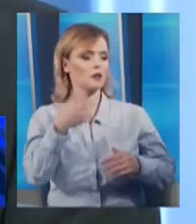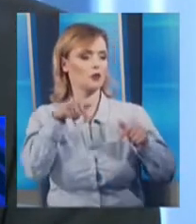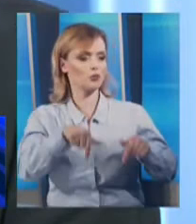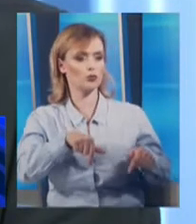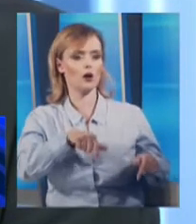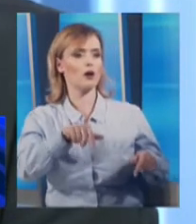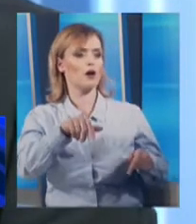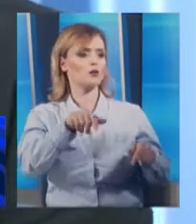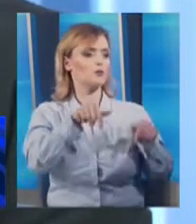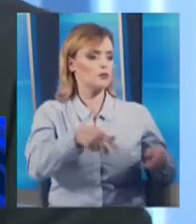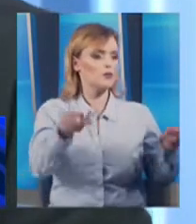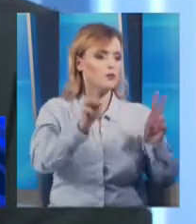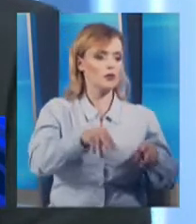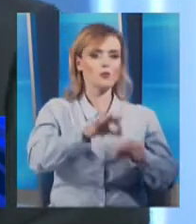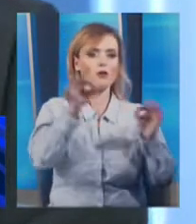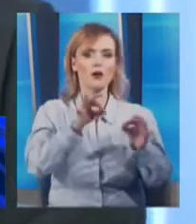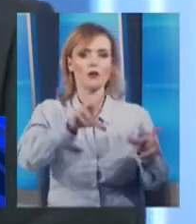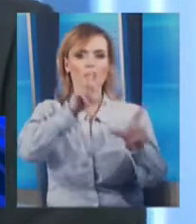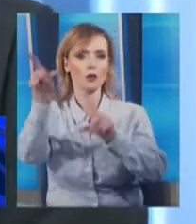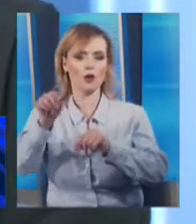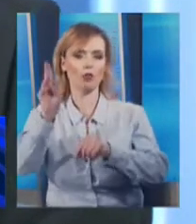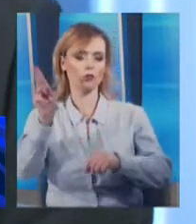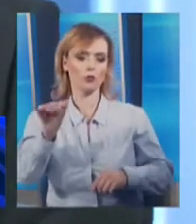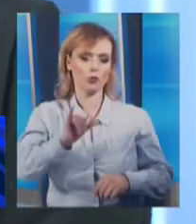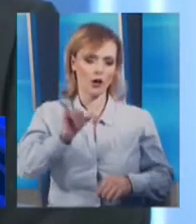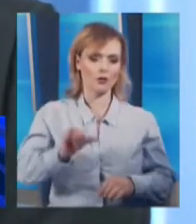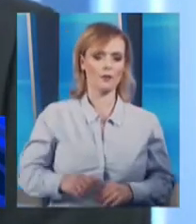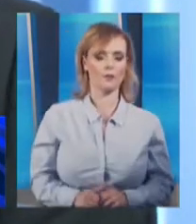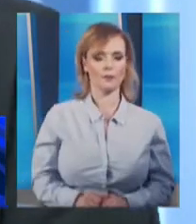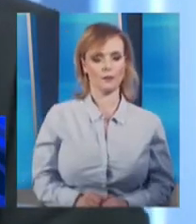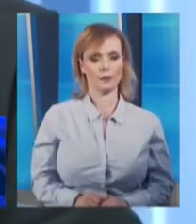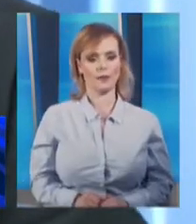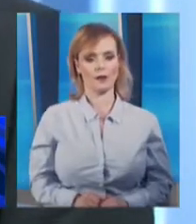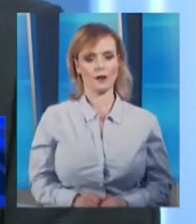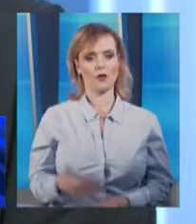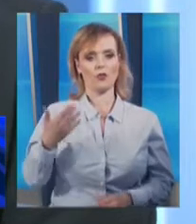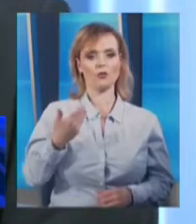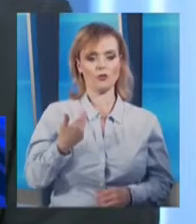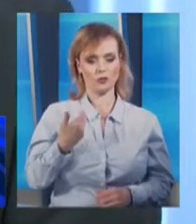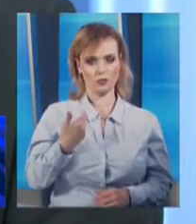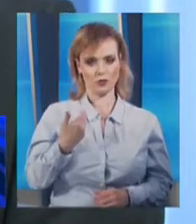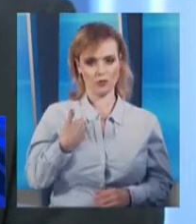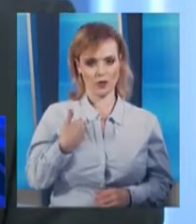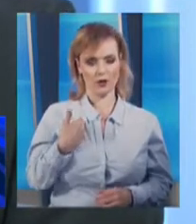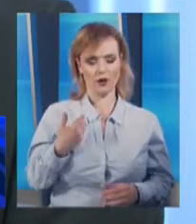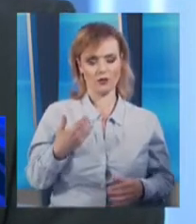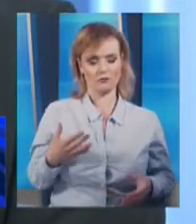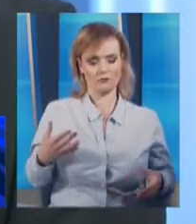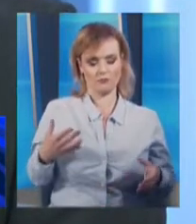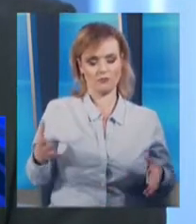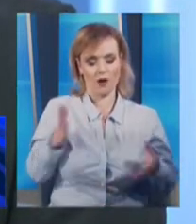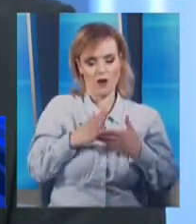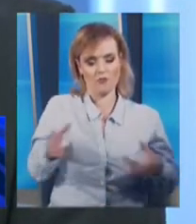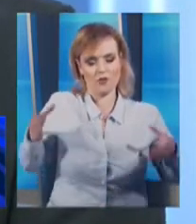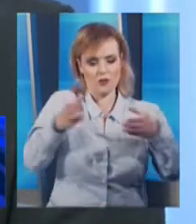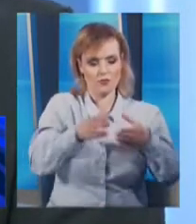nu trebuiască să plece vreodată. În spatele meu este o echipă născută în stradă, o echipă puternică cu